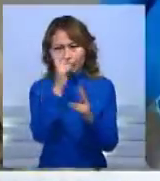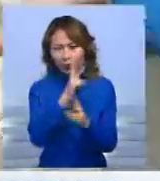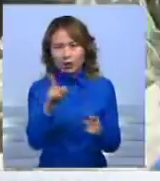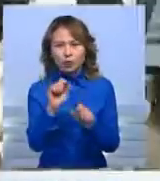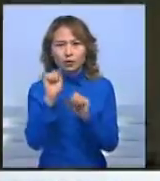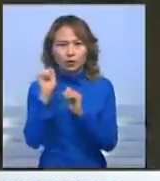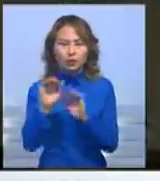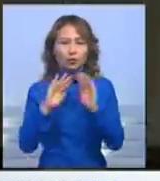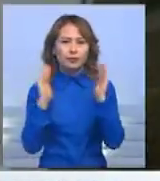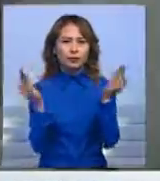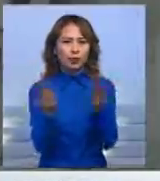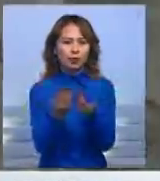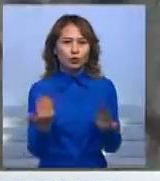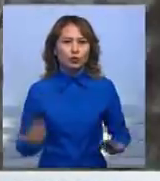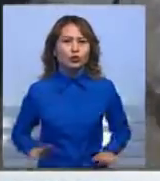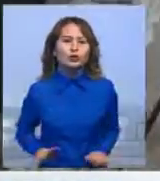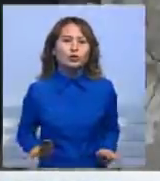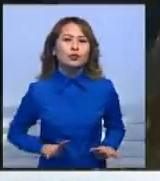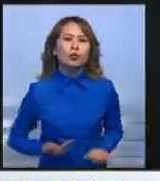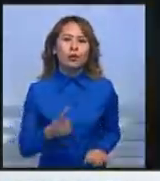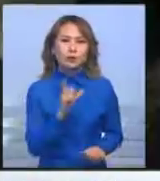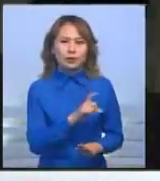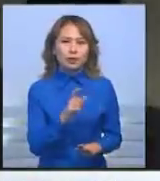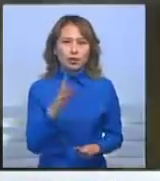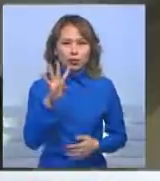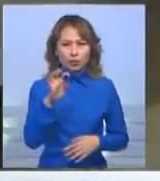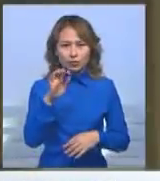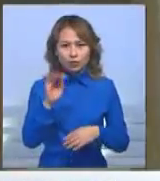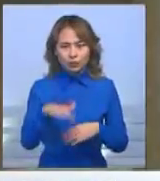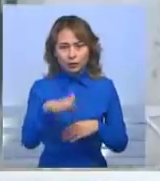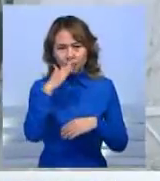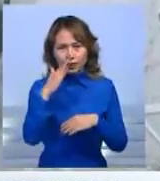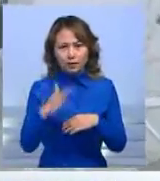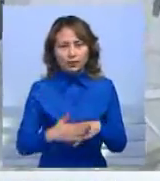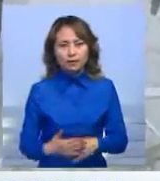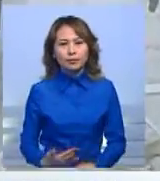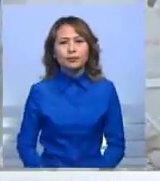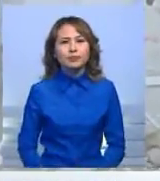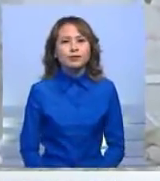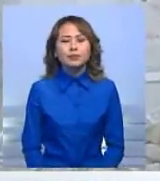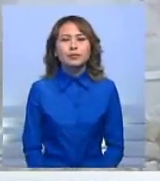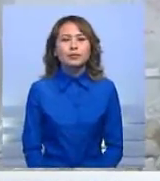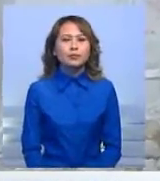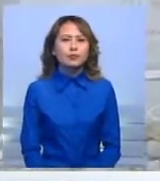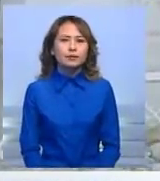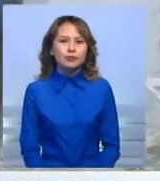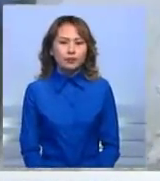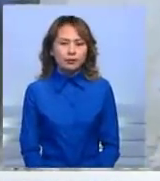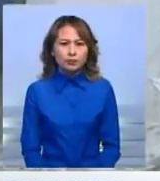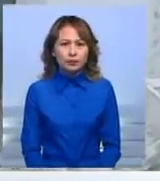қарағанда, қоршаудағы өңірде өмір сүріп жатқан тұрғындардың саны 400 мыңнан асады.